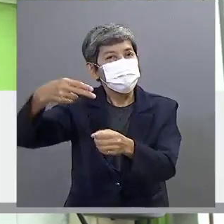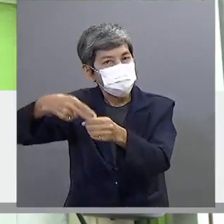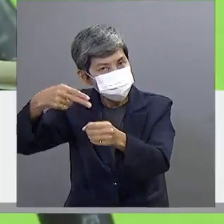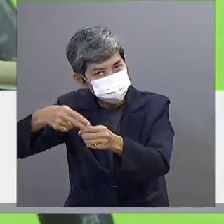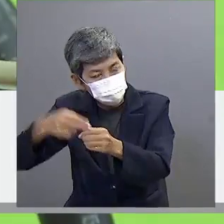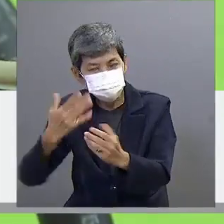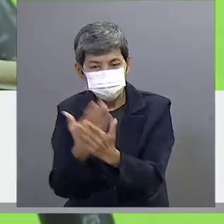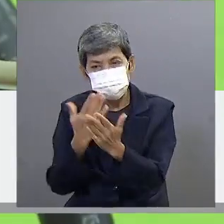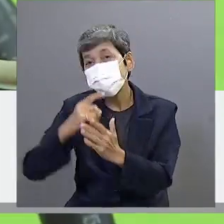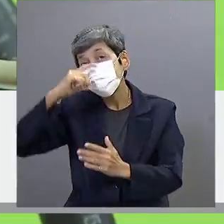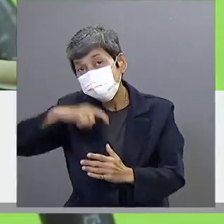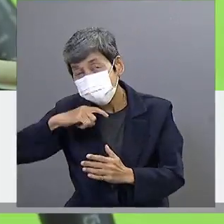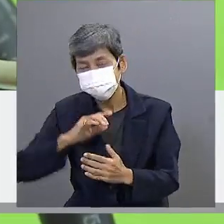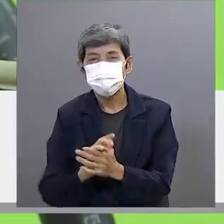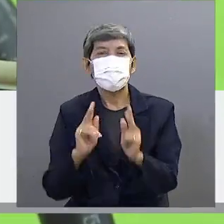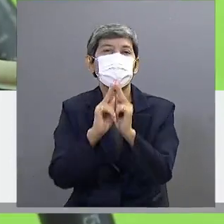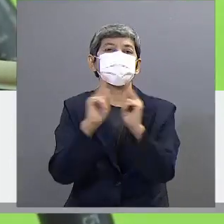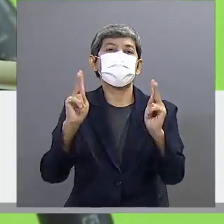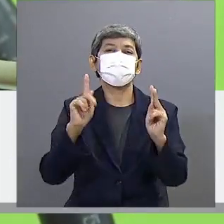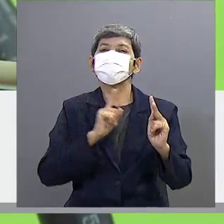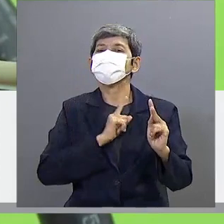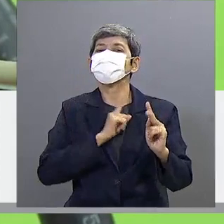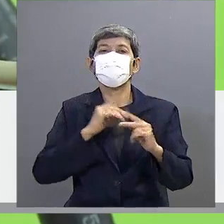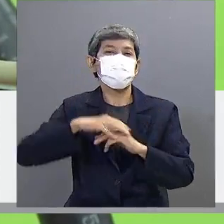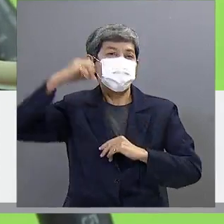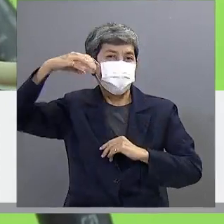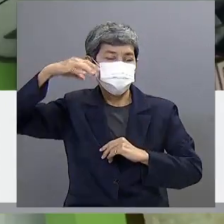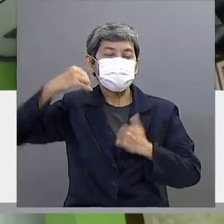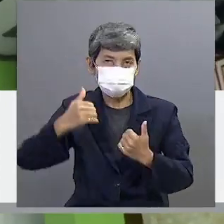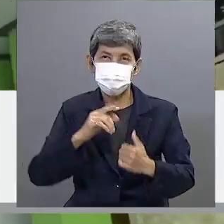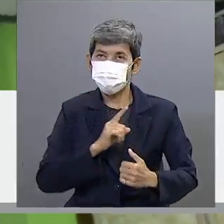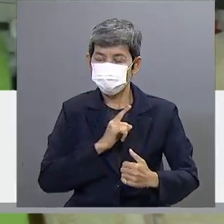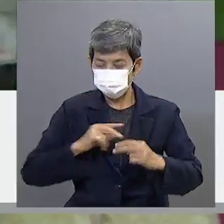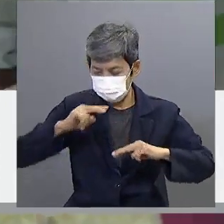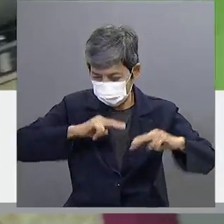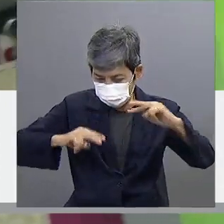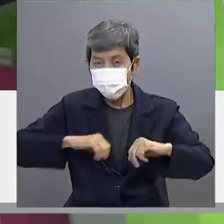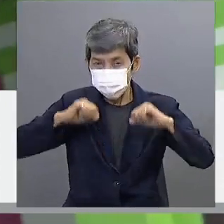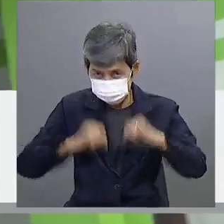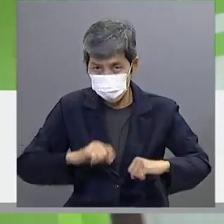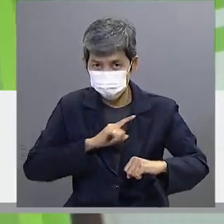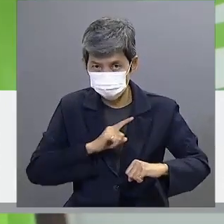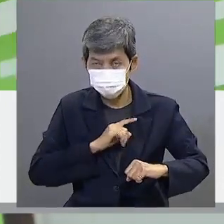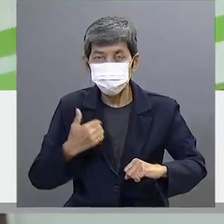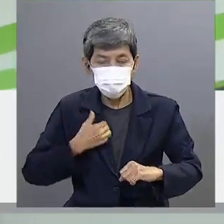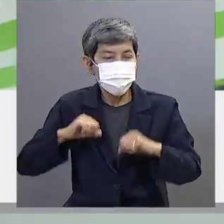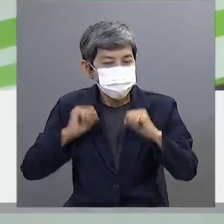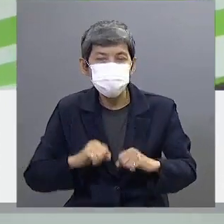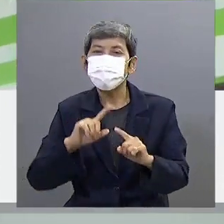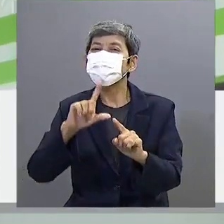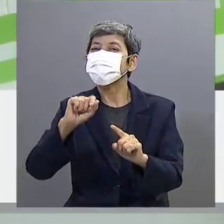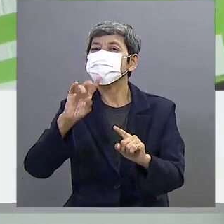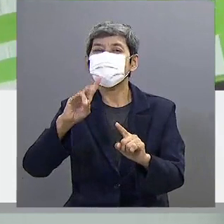โดยคณะกรรมการกำกับกิจการพลังงานหรือกกกเป็นผู้พิจารณาอนุมัติและมีมติเมื่อ 27กรกฎาคม